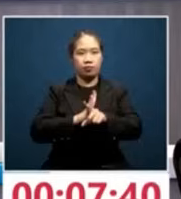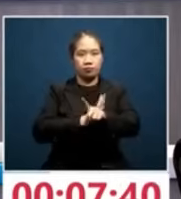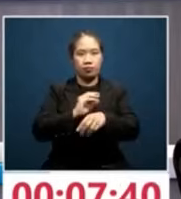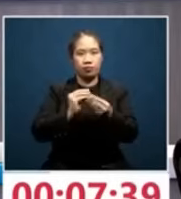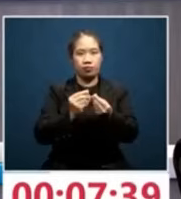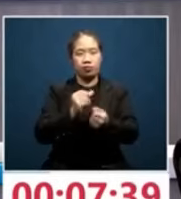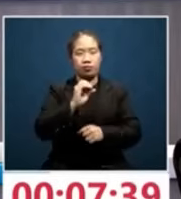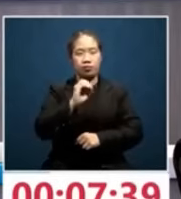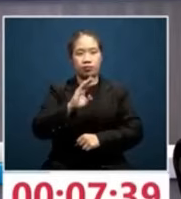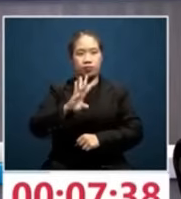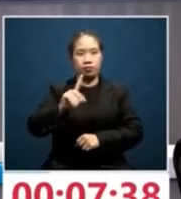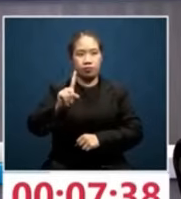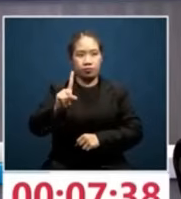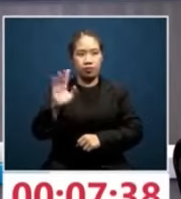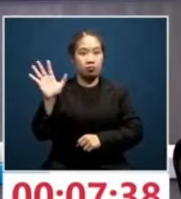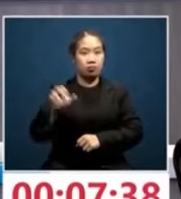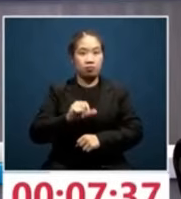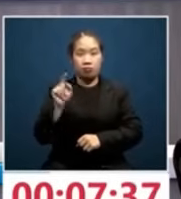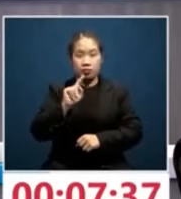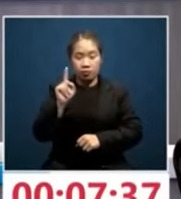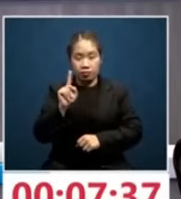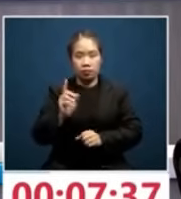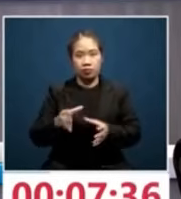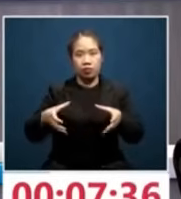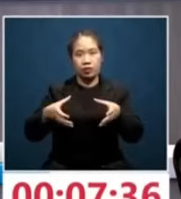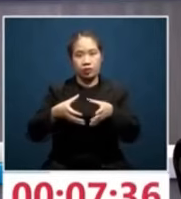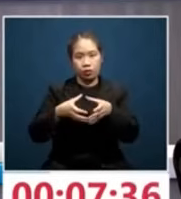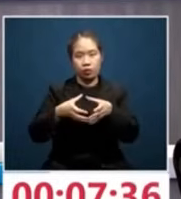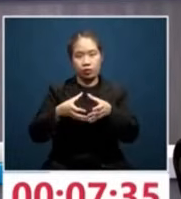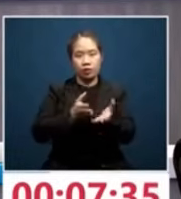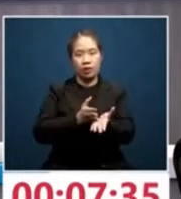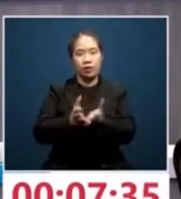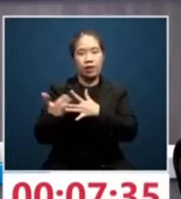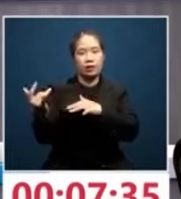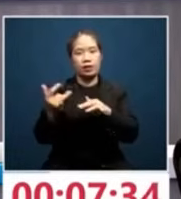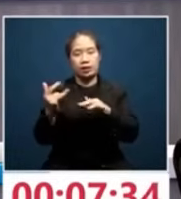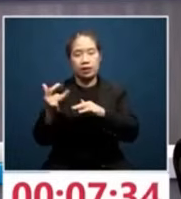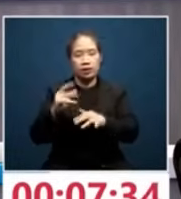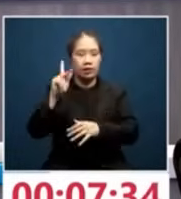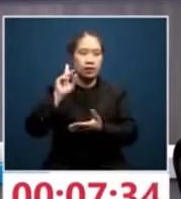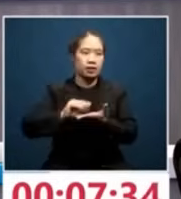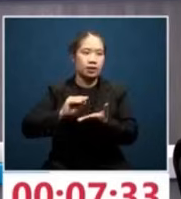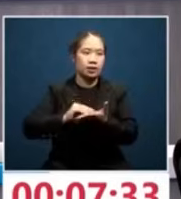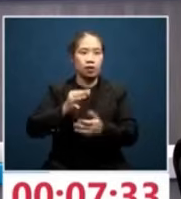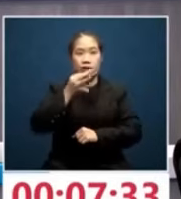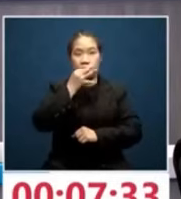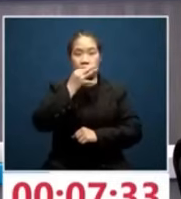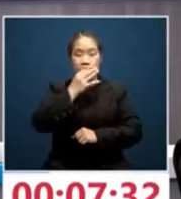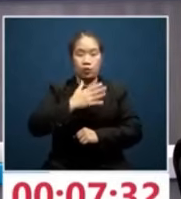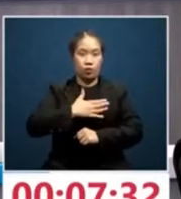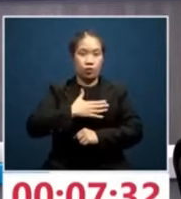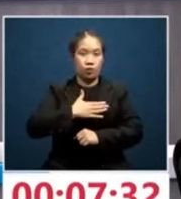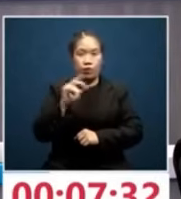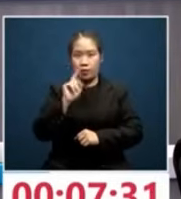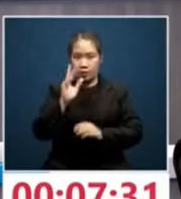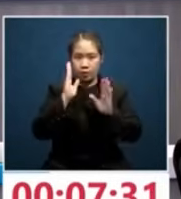ายังมีประชุมย่อยในหลายครั้งเวลาชายแดนมีปัญหานะครับก็ถือว่าคณะกรรมการชายแดนส่วน